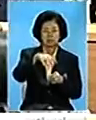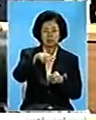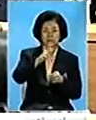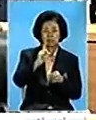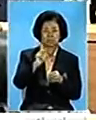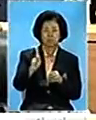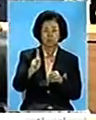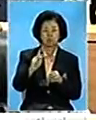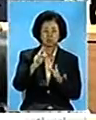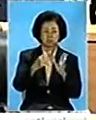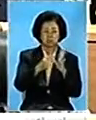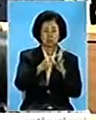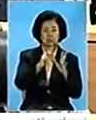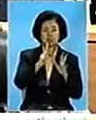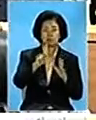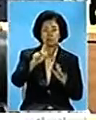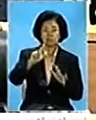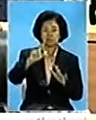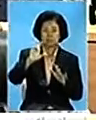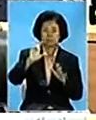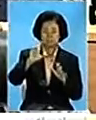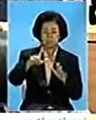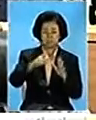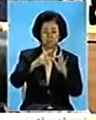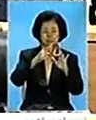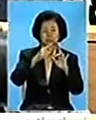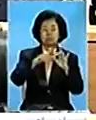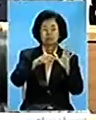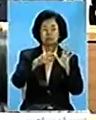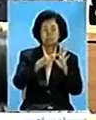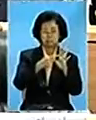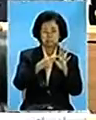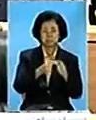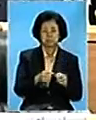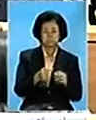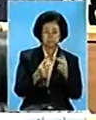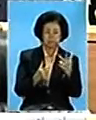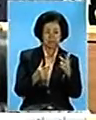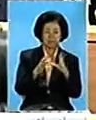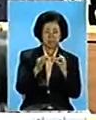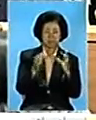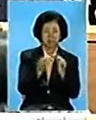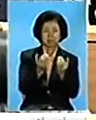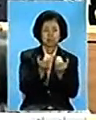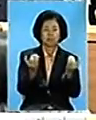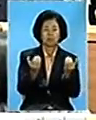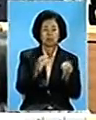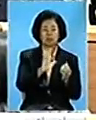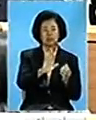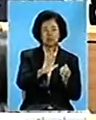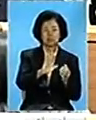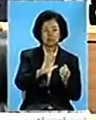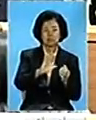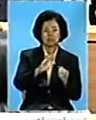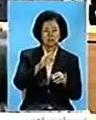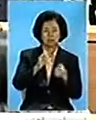อันที่3นะครับที่ผมอยากให้ท่านไปทำนะครับก็เรื่องไอ้คุณธรรมจริยธรรมของนักการเมืองเนี่ยให้มันชัดเจนนะครับแล้ว